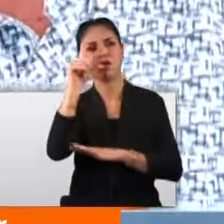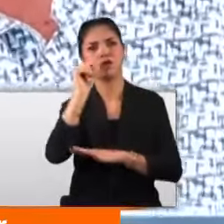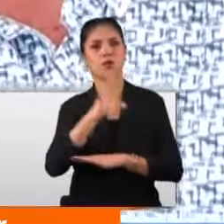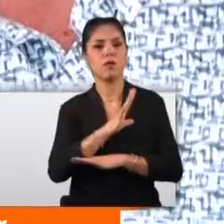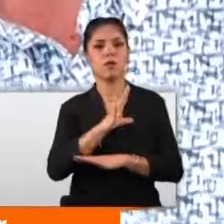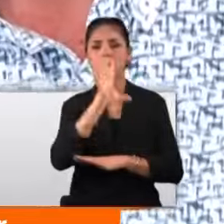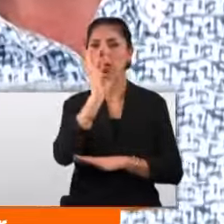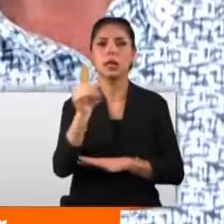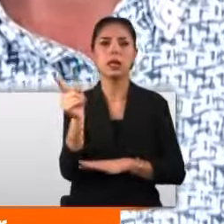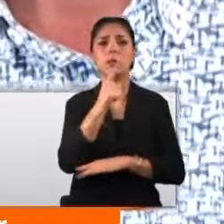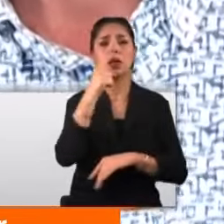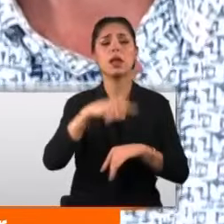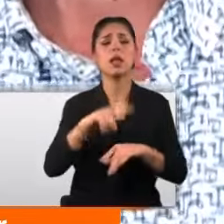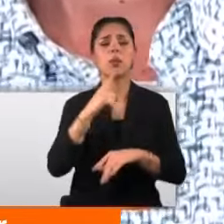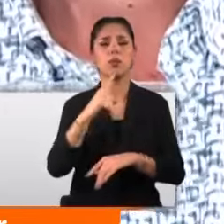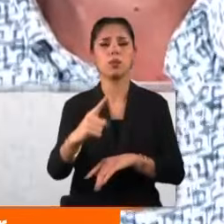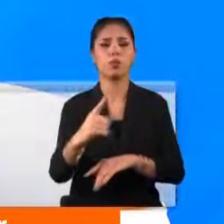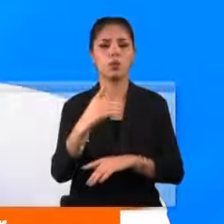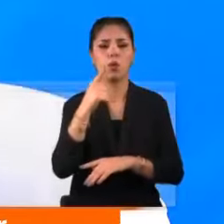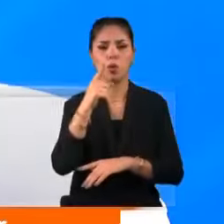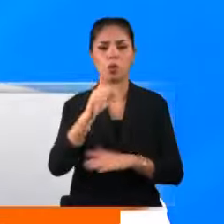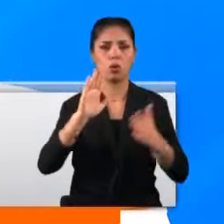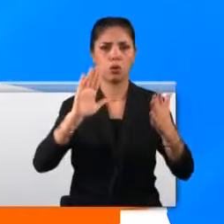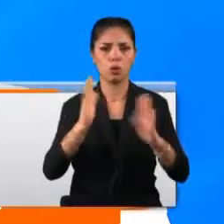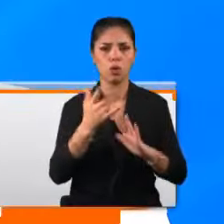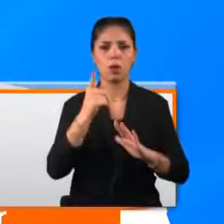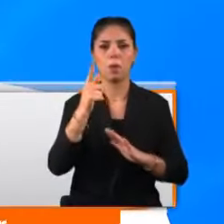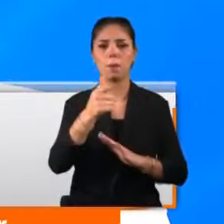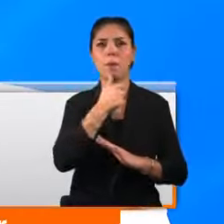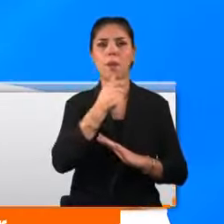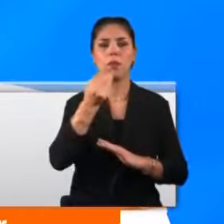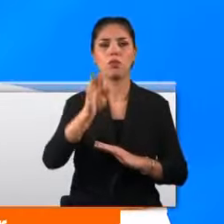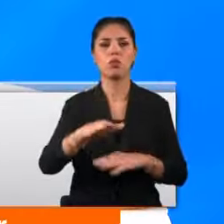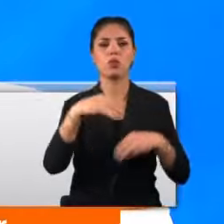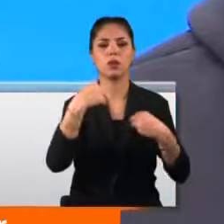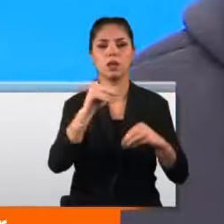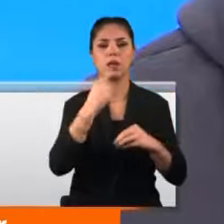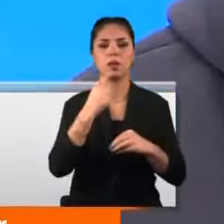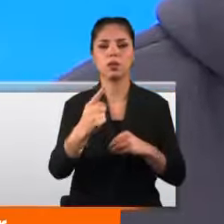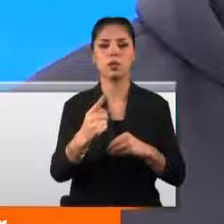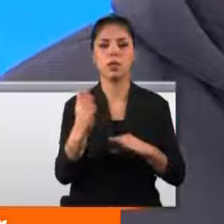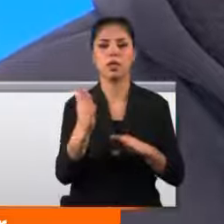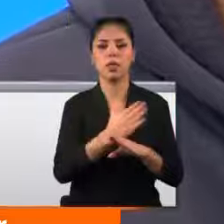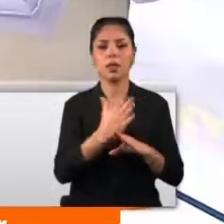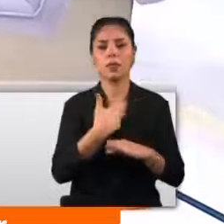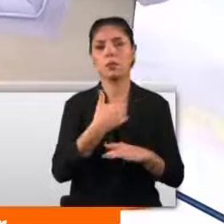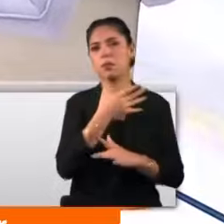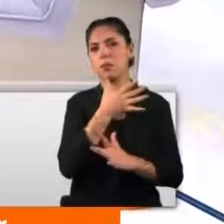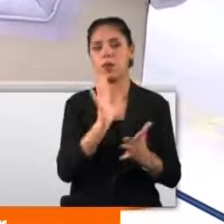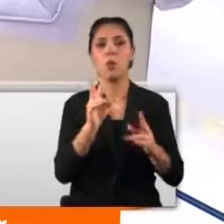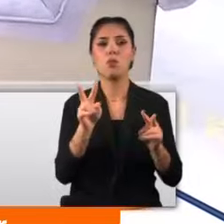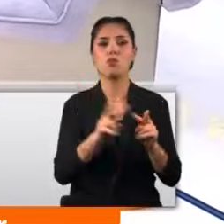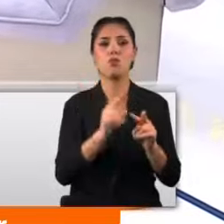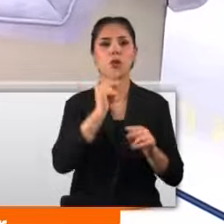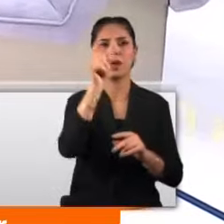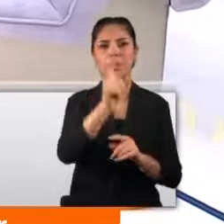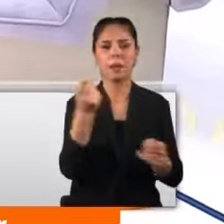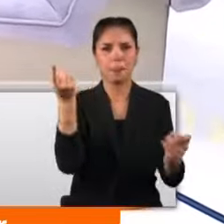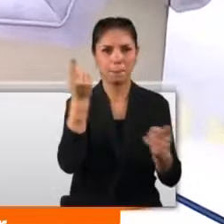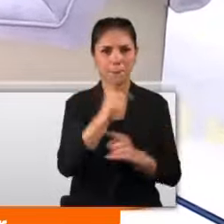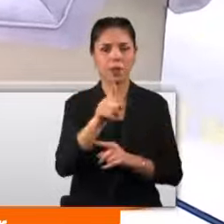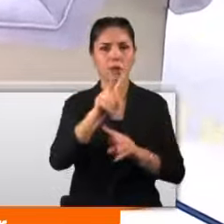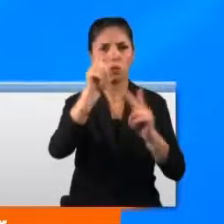Kimse inanmadı diyor Mustafa Bey'e diyor o dönem. Babam çocuğu sattı diyorlardı. Neden? Neden ben ne bilmiyorum. Müge Anlı bir kez daha